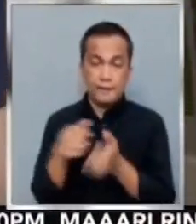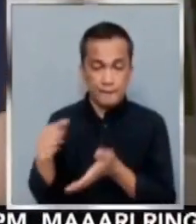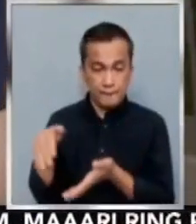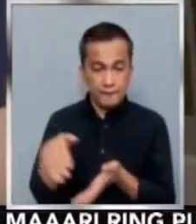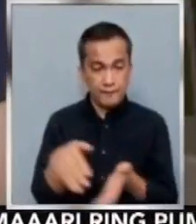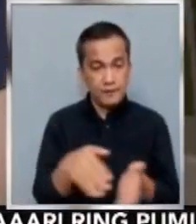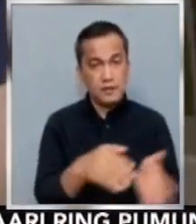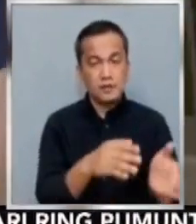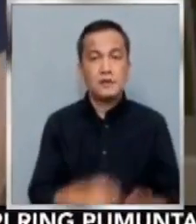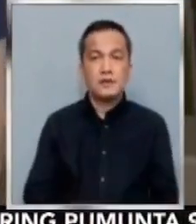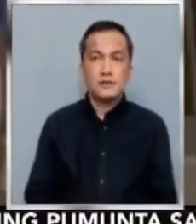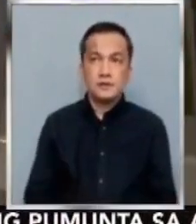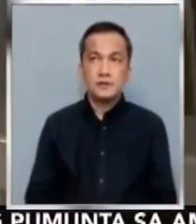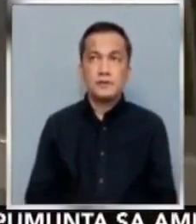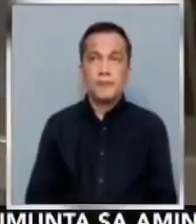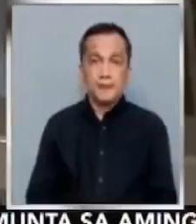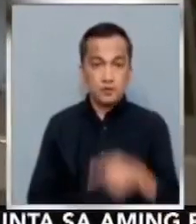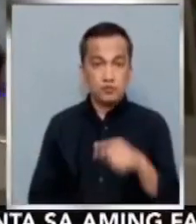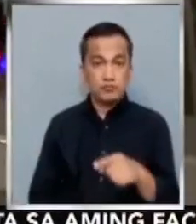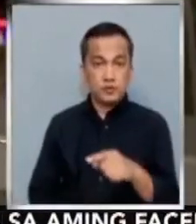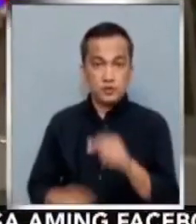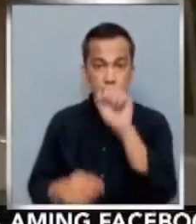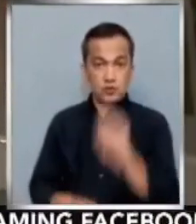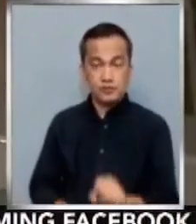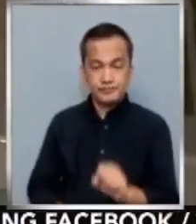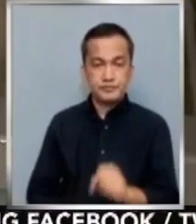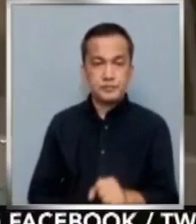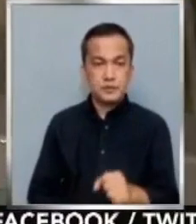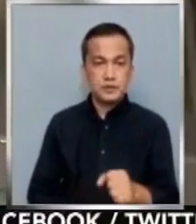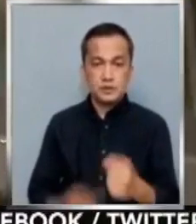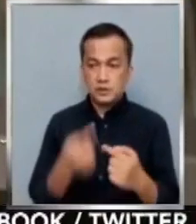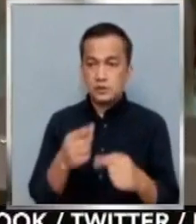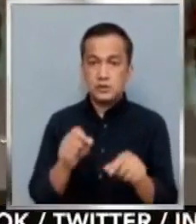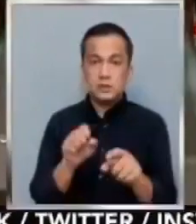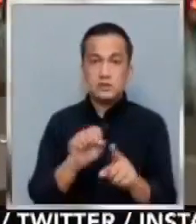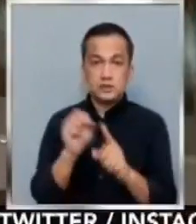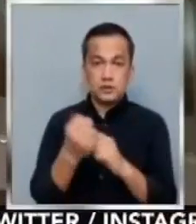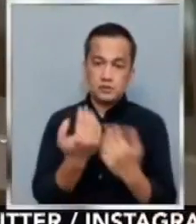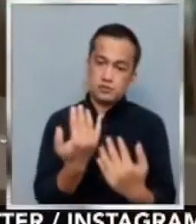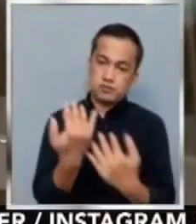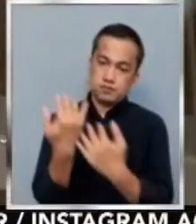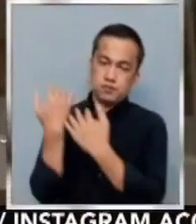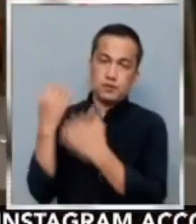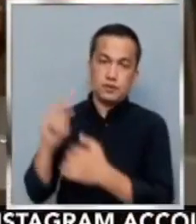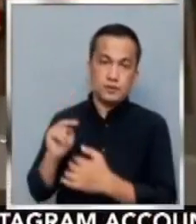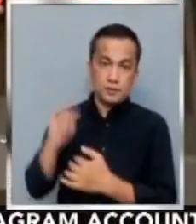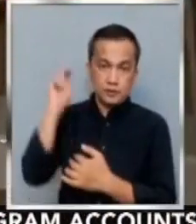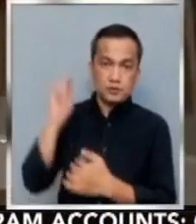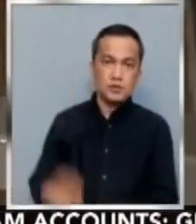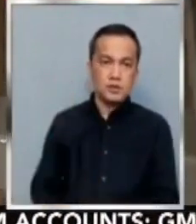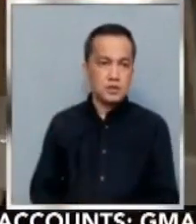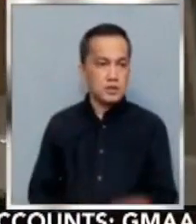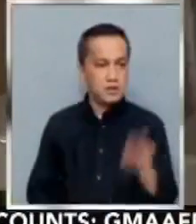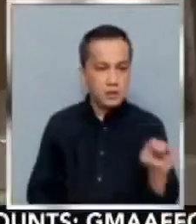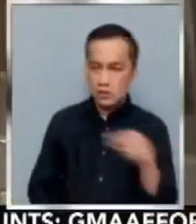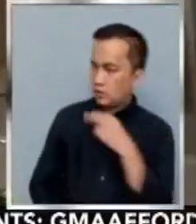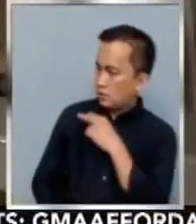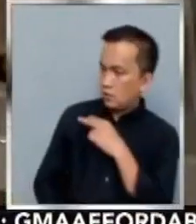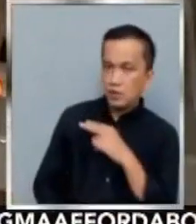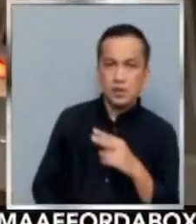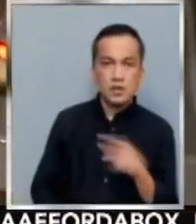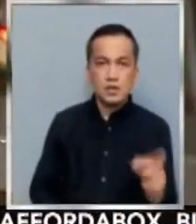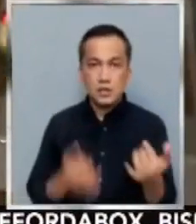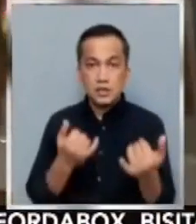Pa southbound ito. At ganun din ang sitwasyon dun sa kabilang direksyon pa northbound. Pero ang kapansin-pansin, Vicky, ay hanggang sa mga sandaling ito